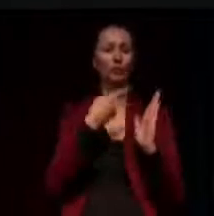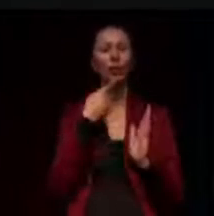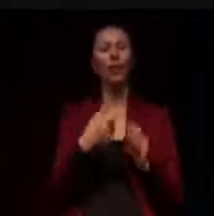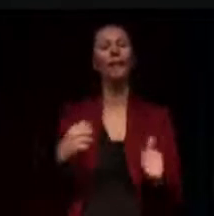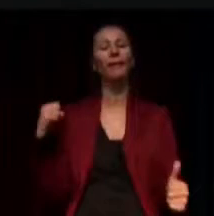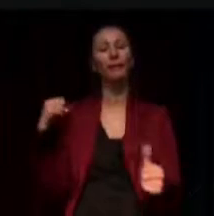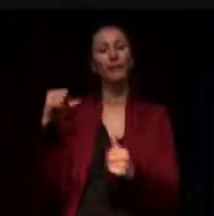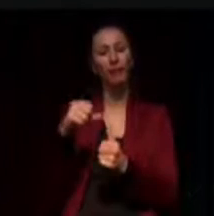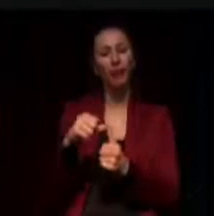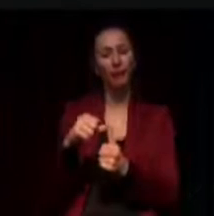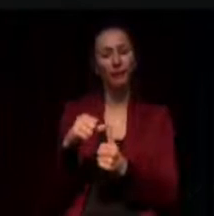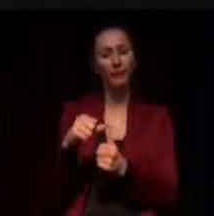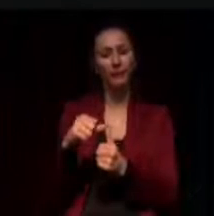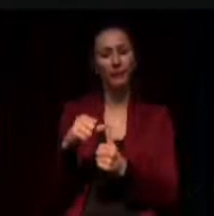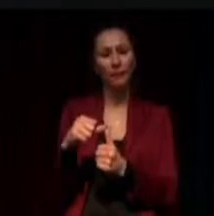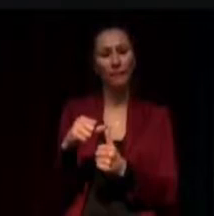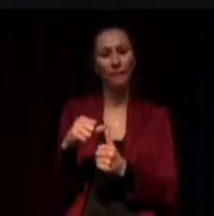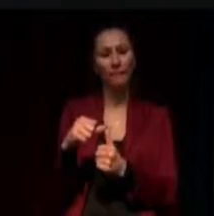Yine